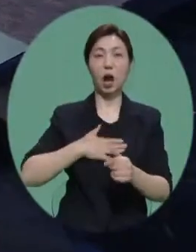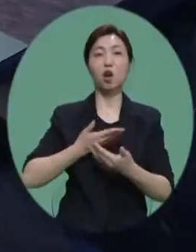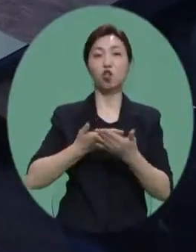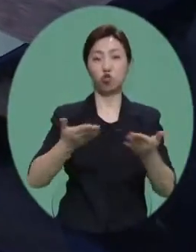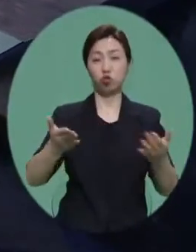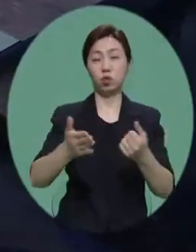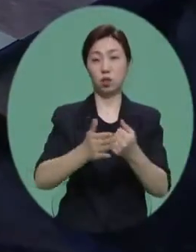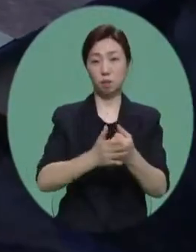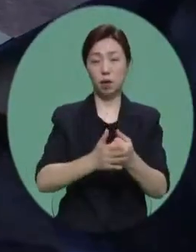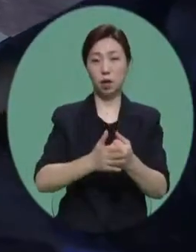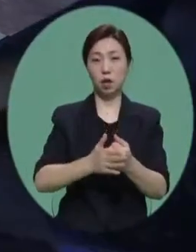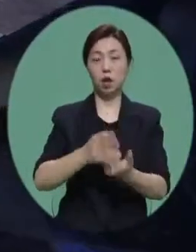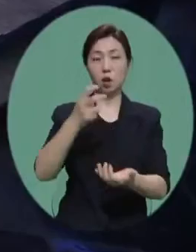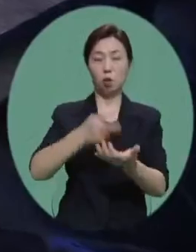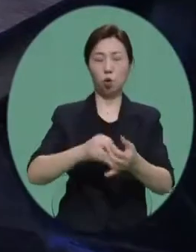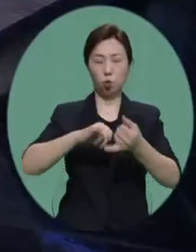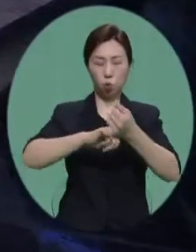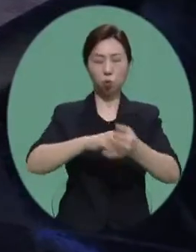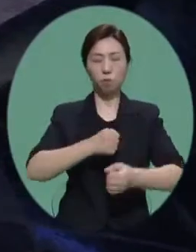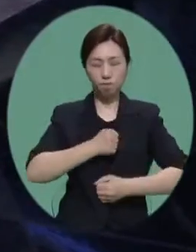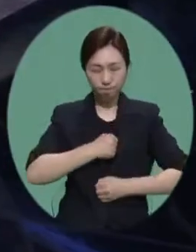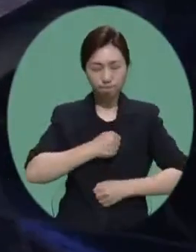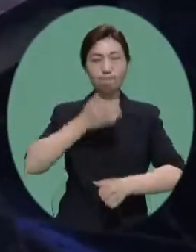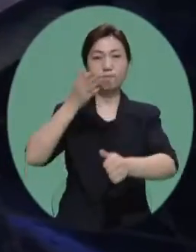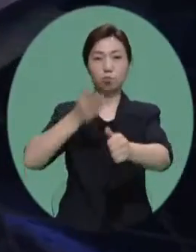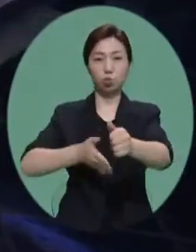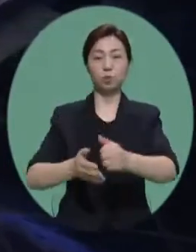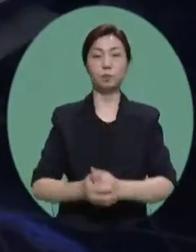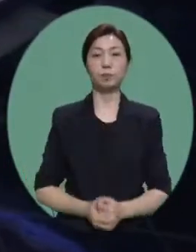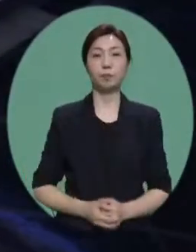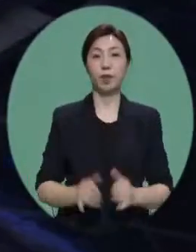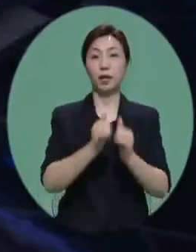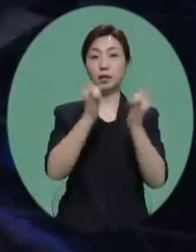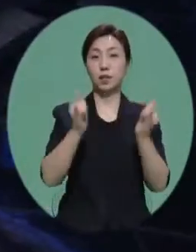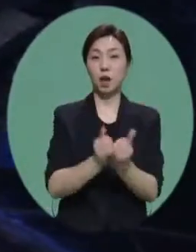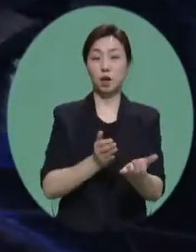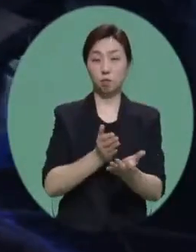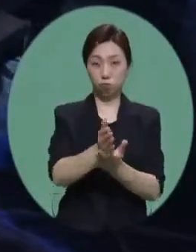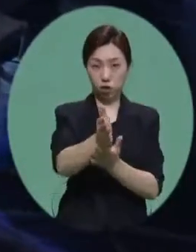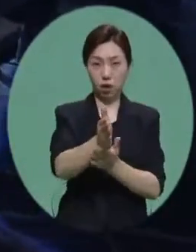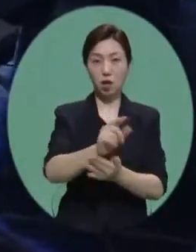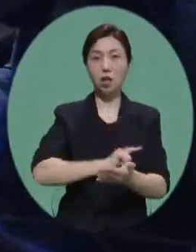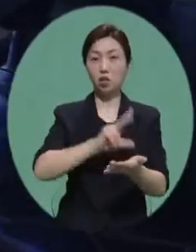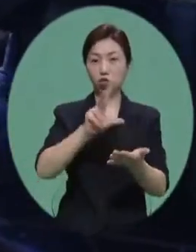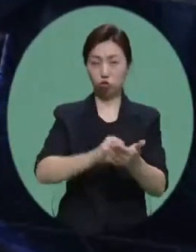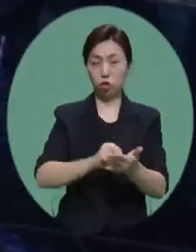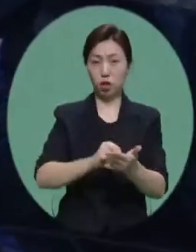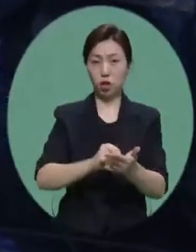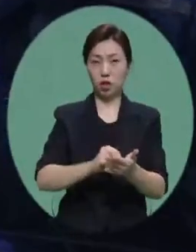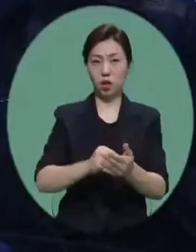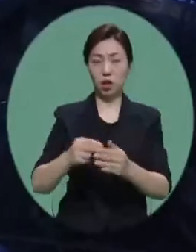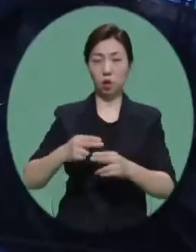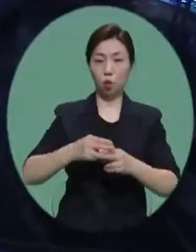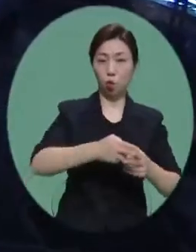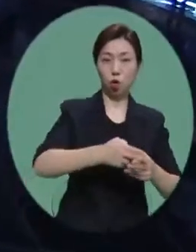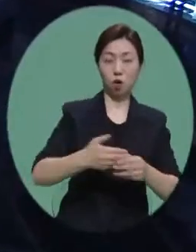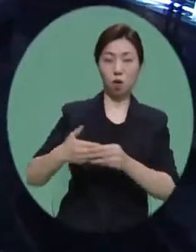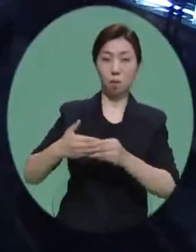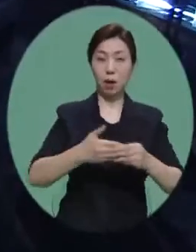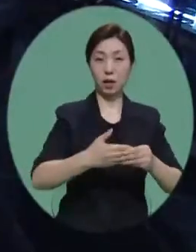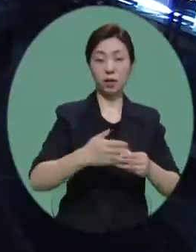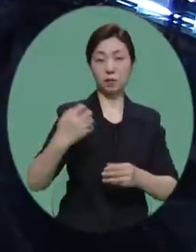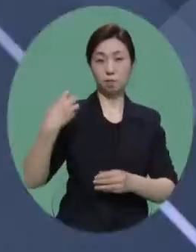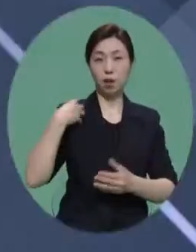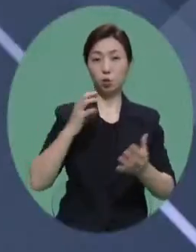달라는 점 부탁 드리겠습니다 그럼 사회 분야 주도권 토론 문을 열겠습니다 안철수 후보 수도권 토론